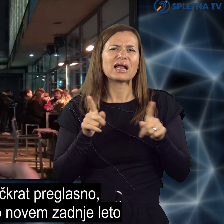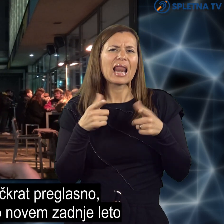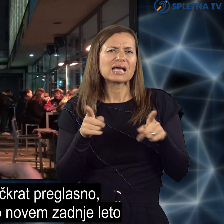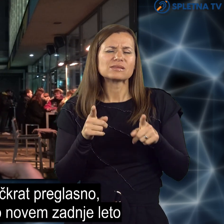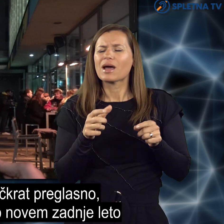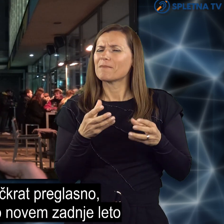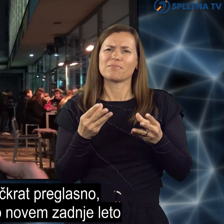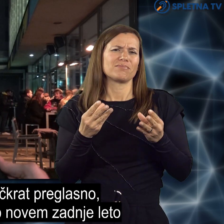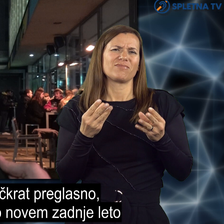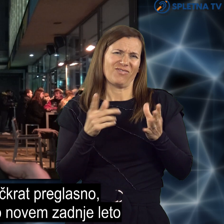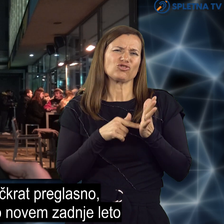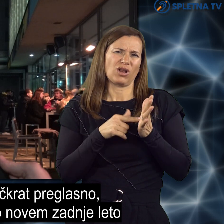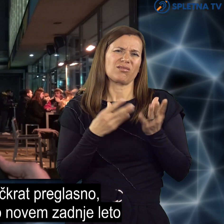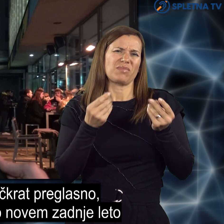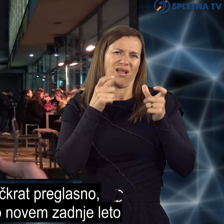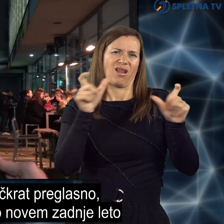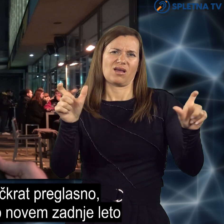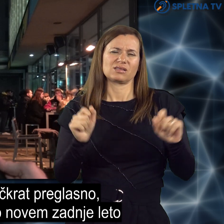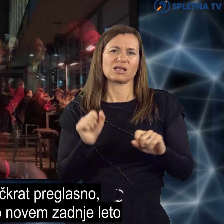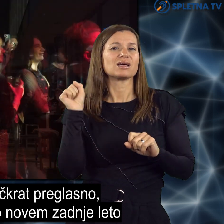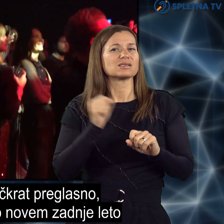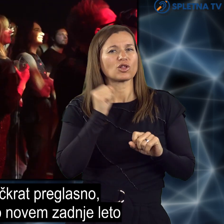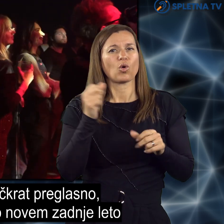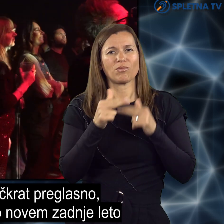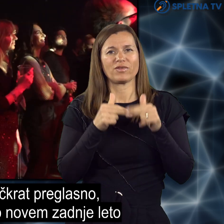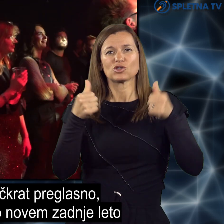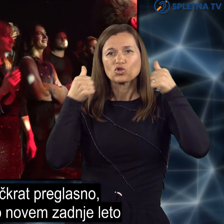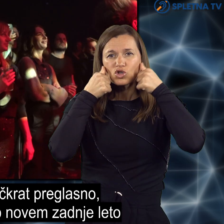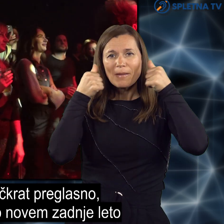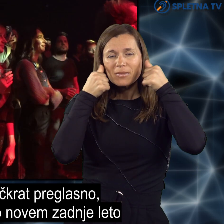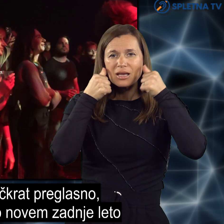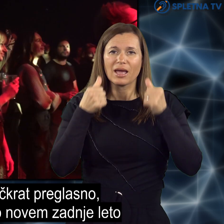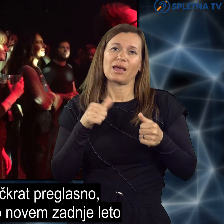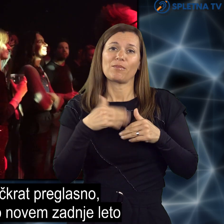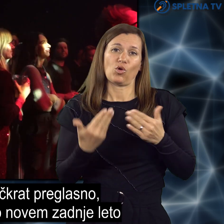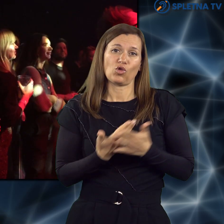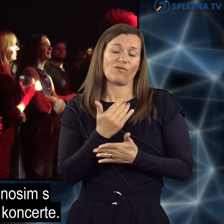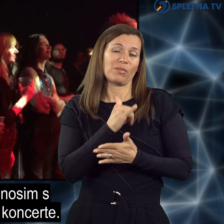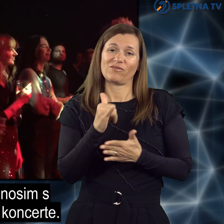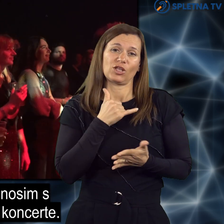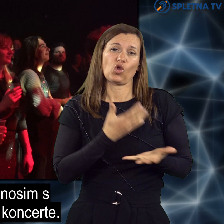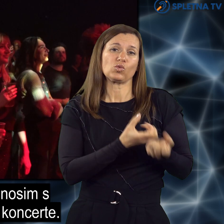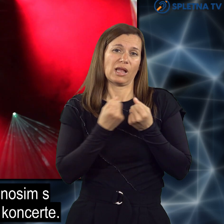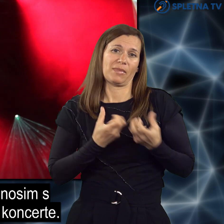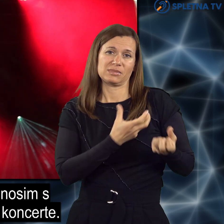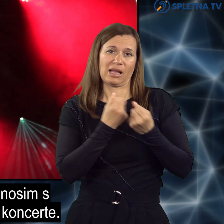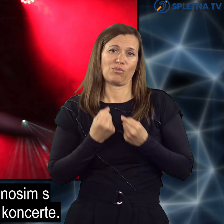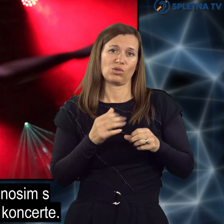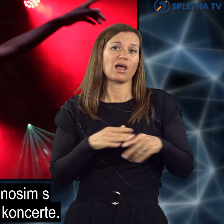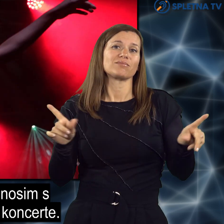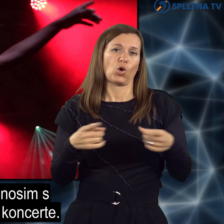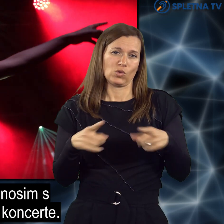preglasno. Zato pa tudi čepke po novem zadnjo leto vedno nosim s sabo na